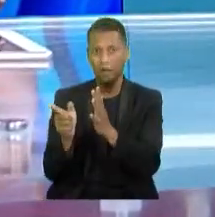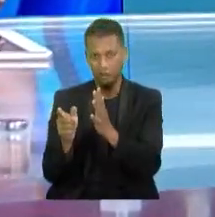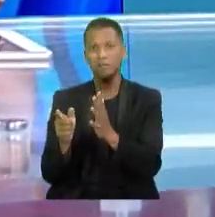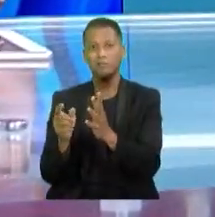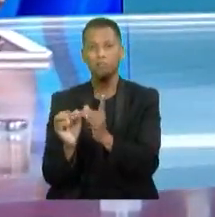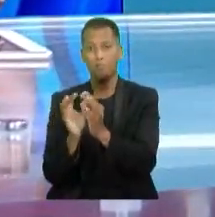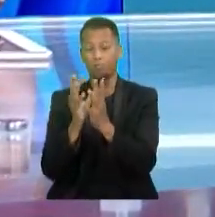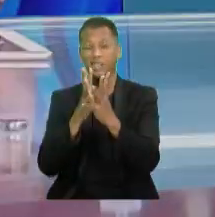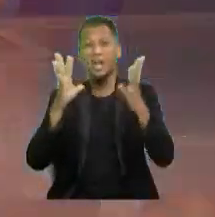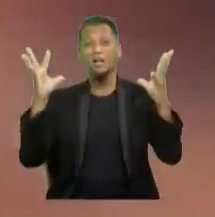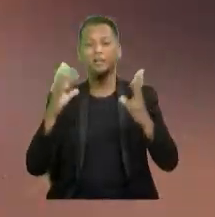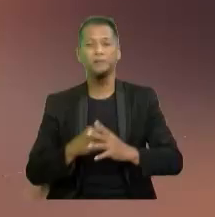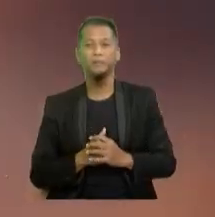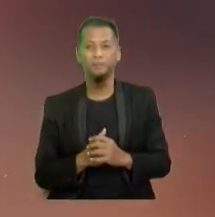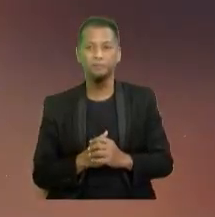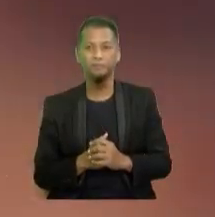SPBU.